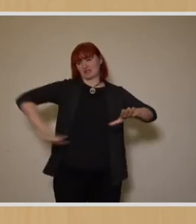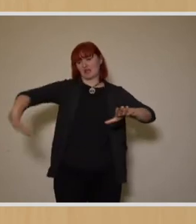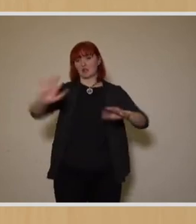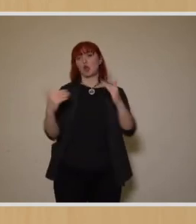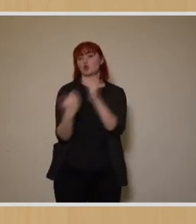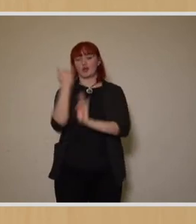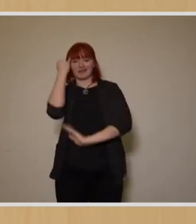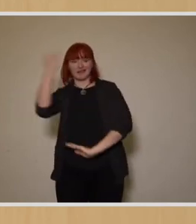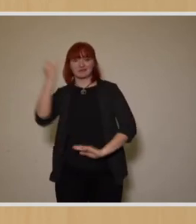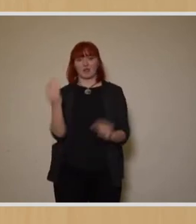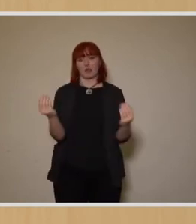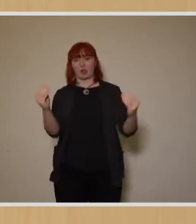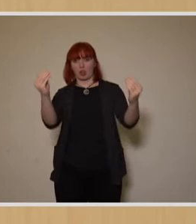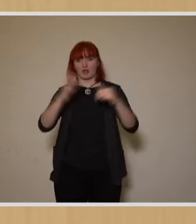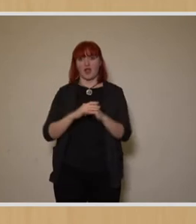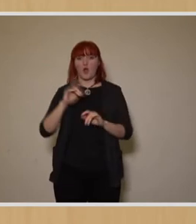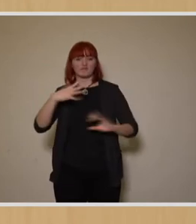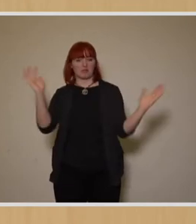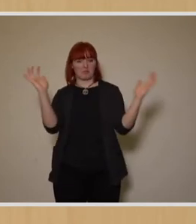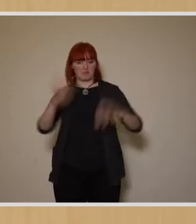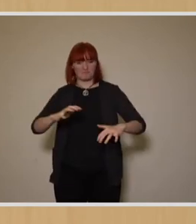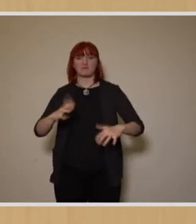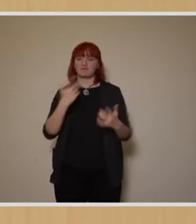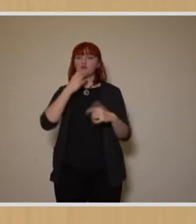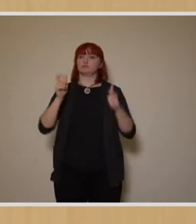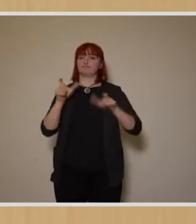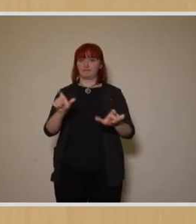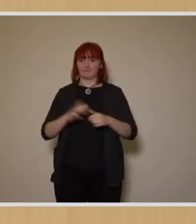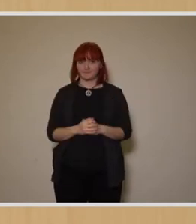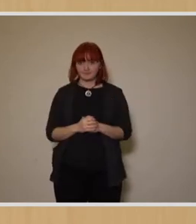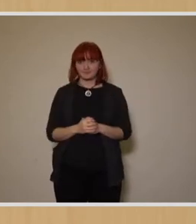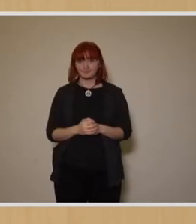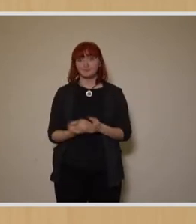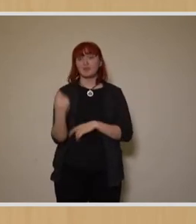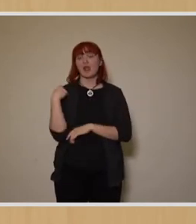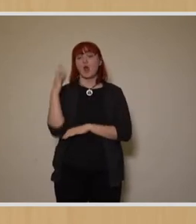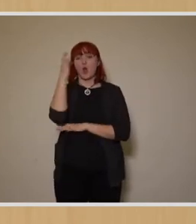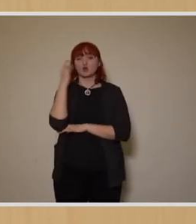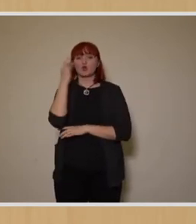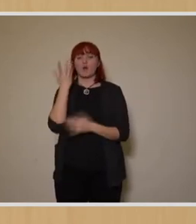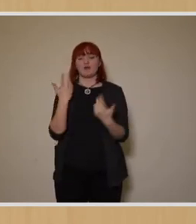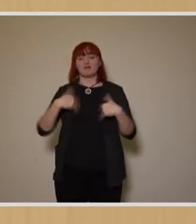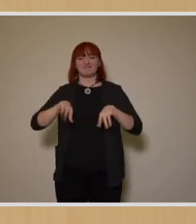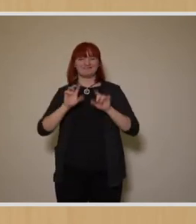für die Zukunft verhindern. In Anbetracht des Pandemiegeschehens Ende Oktober letzten Jahres schien uns